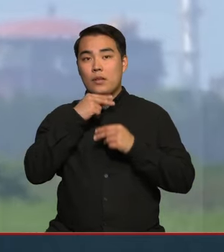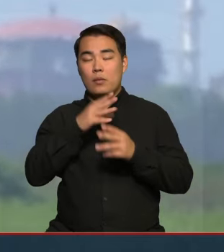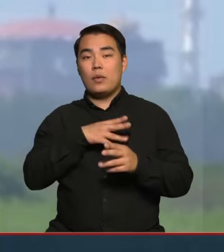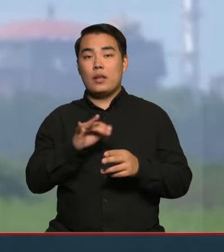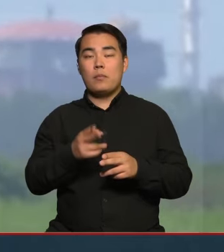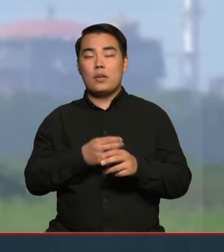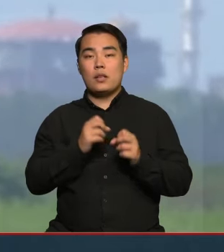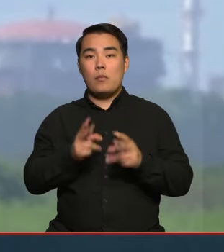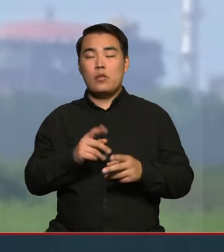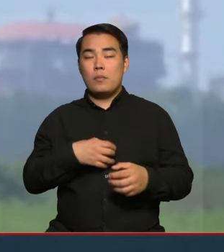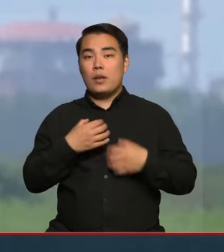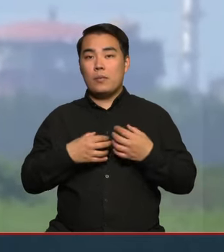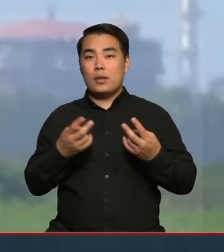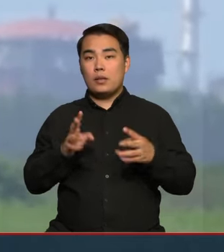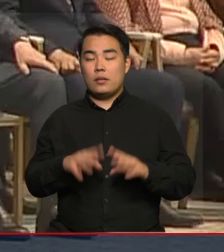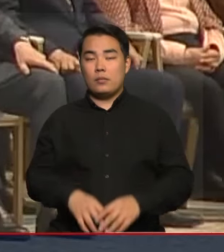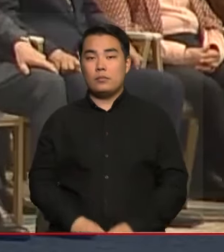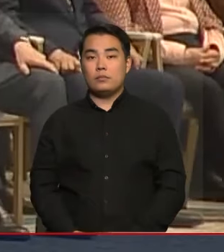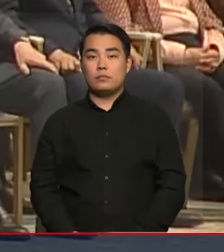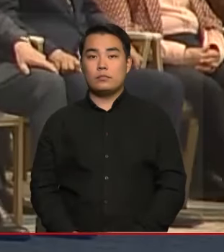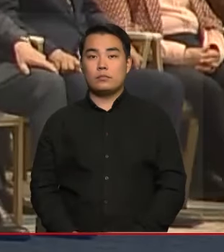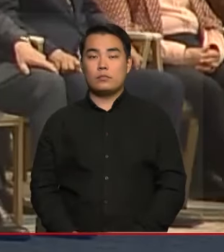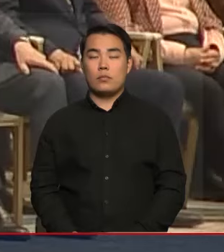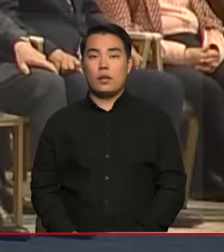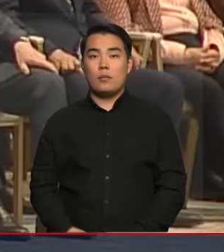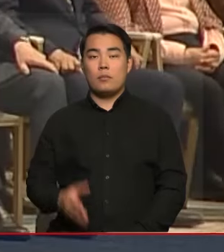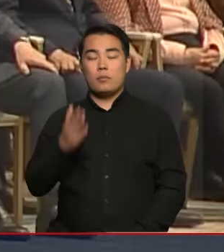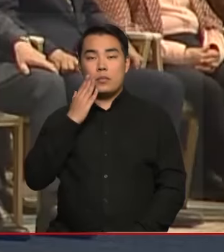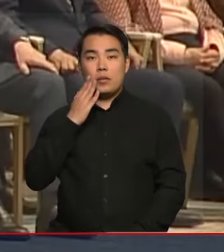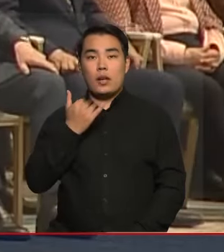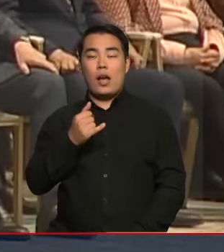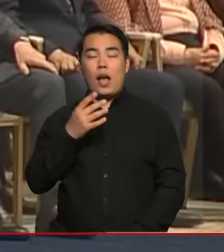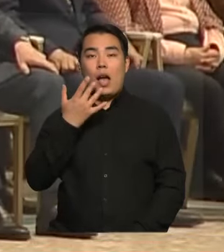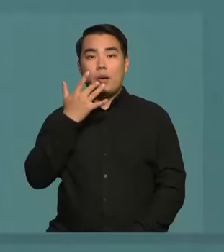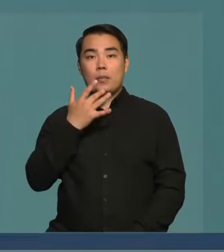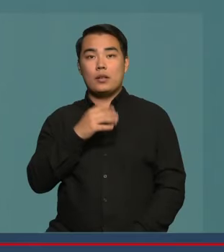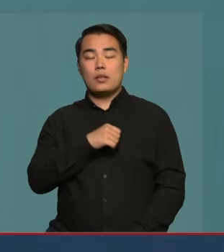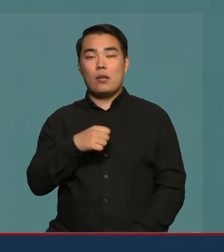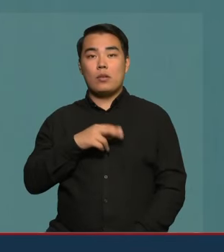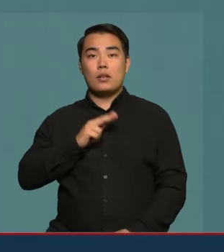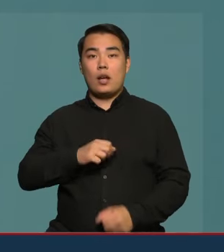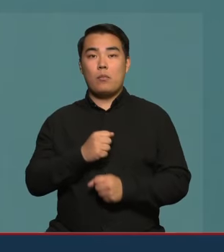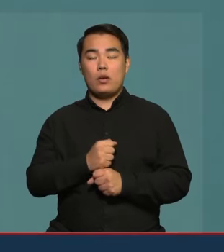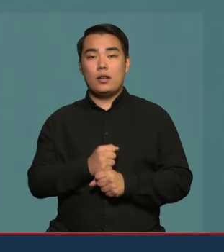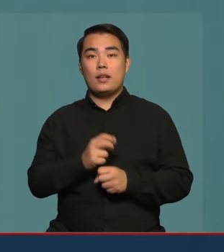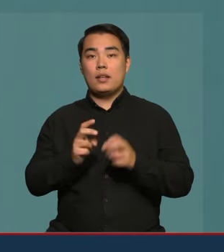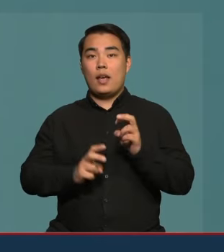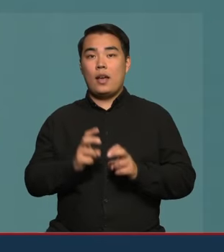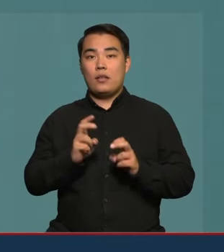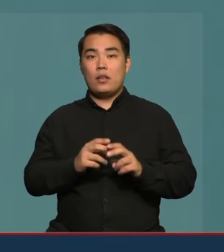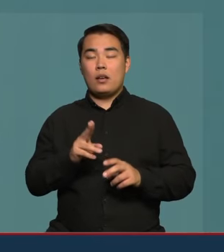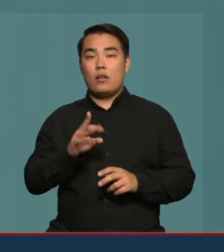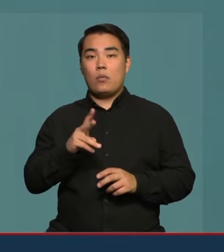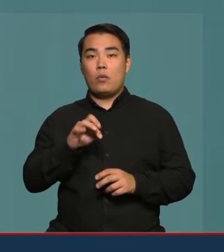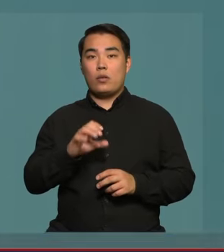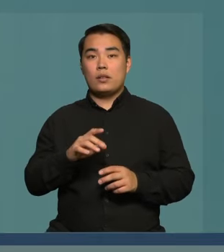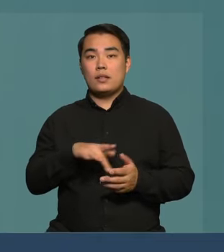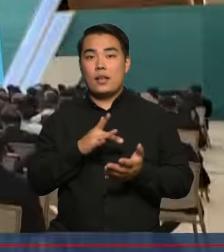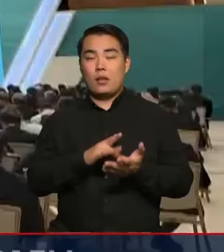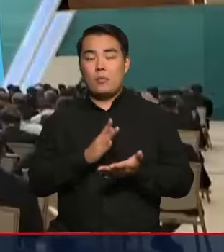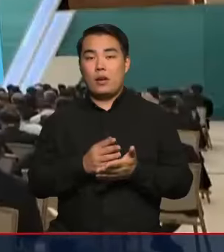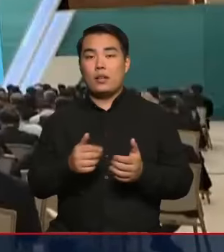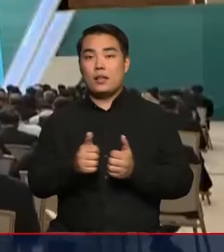қауіпсіздігіне алаңдаудың қажеті жоқ. Мысалы, Америкада өзім жұмыс істеген реактор кампустың дәл ортасында орналасқан.